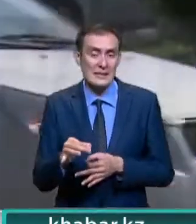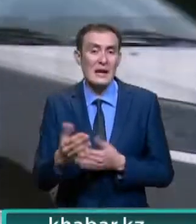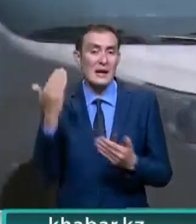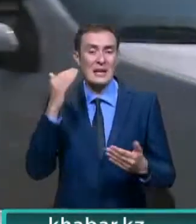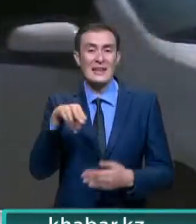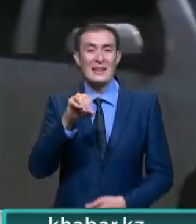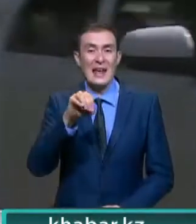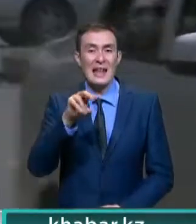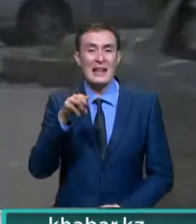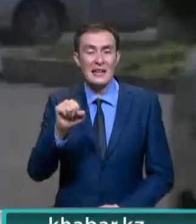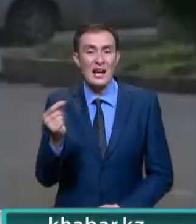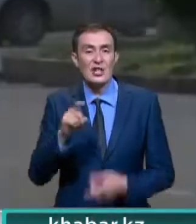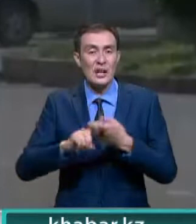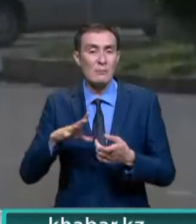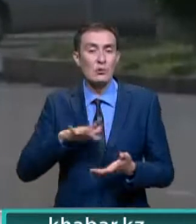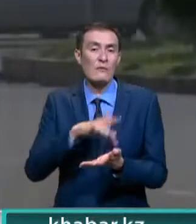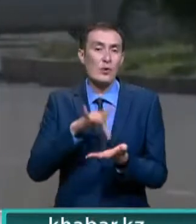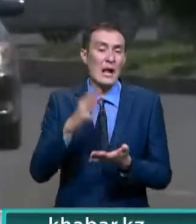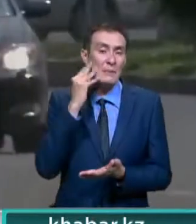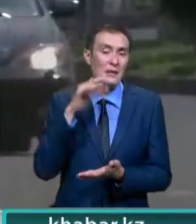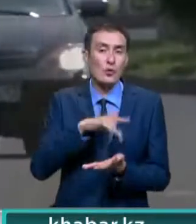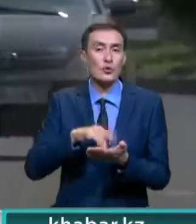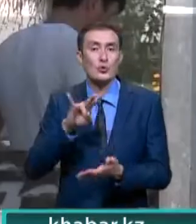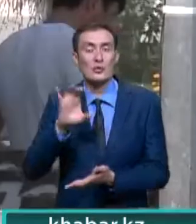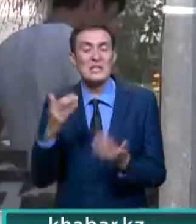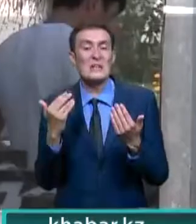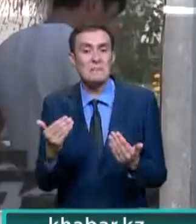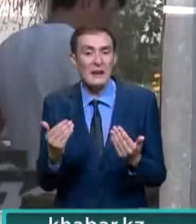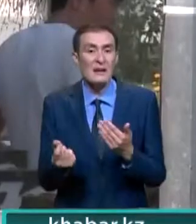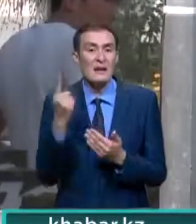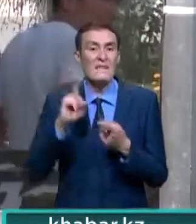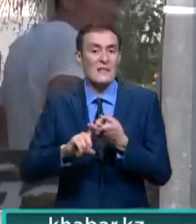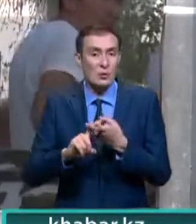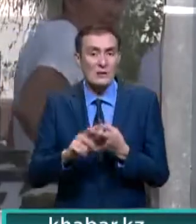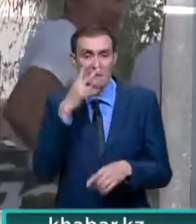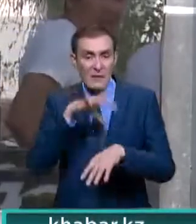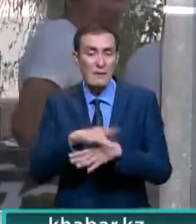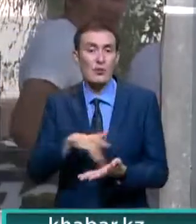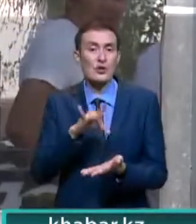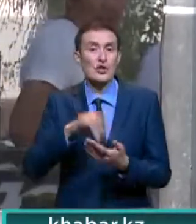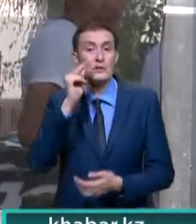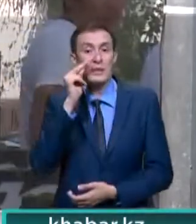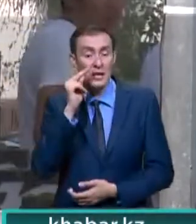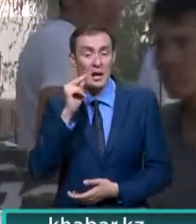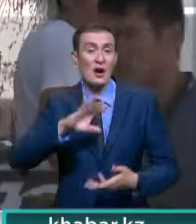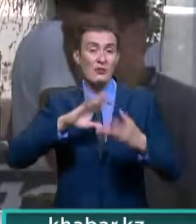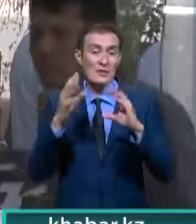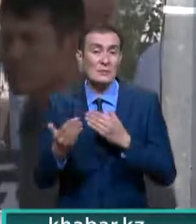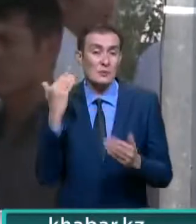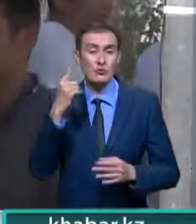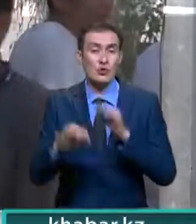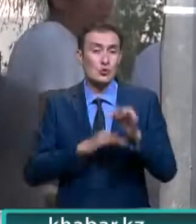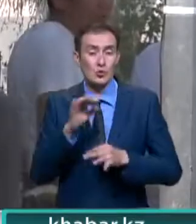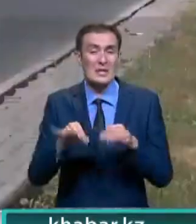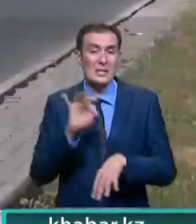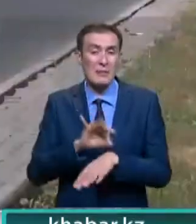Ранее, напомню, дельта-штамм наблюдали лишь в Алматы и Нур-Султане. Теперь эту разновидность коронавируса выявили в Шымкенте. В целом, за минувшие